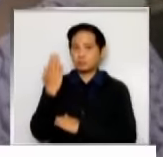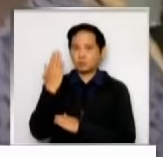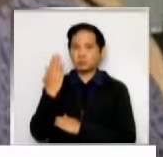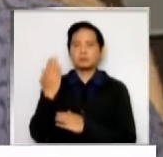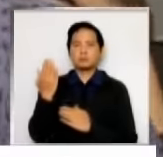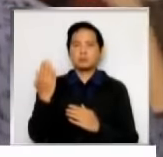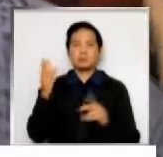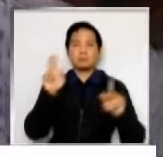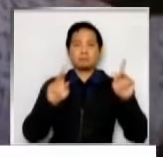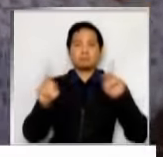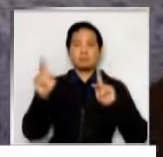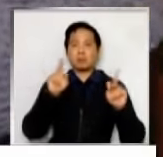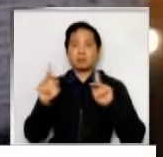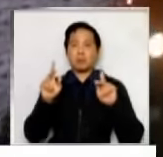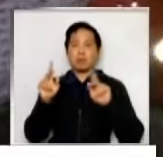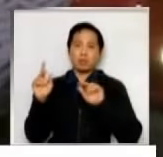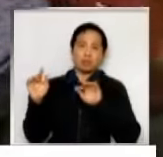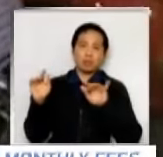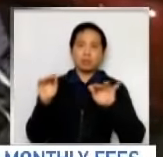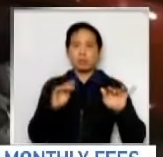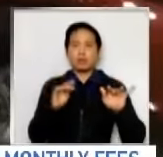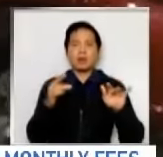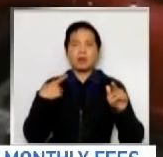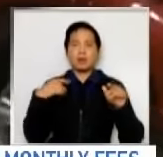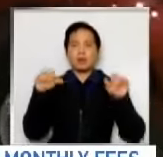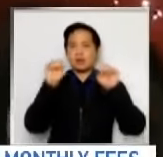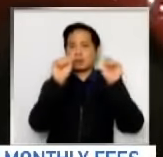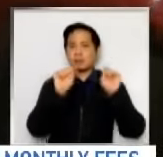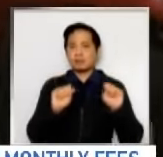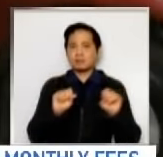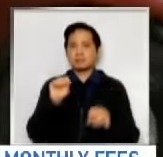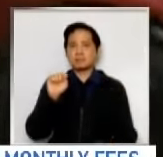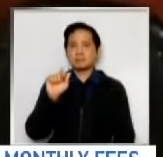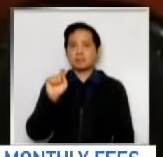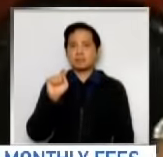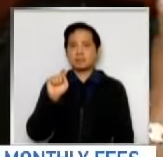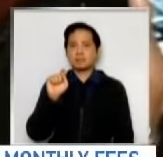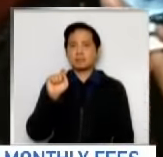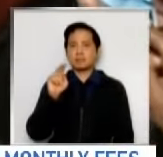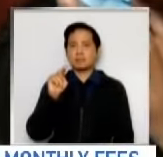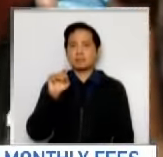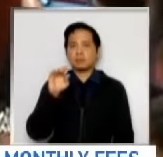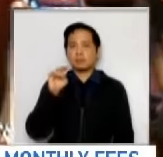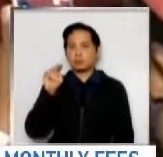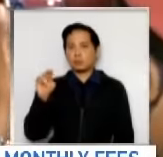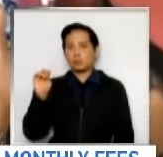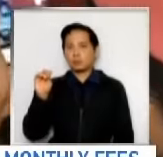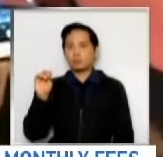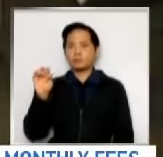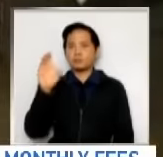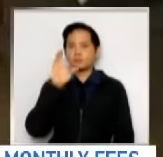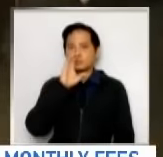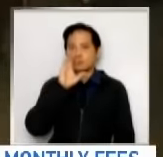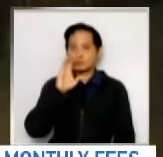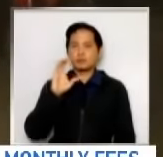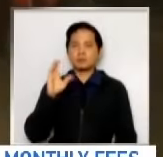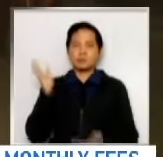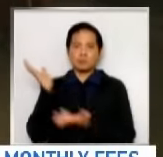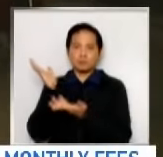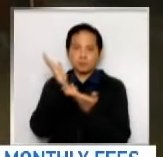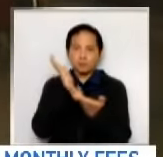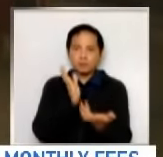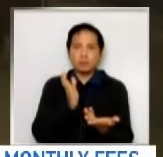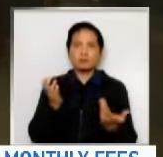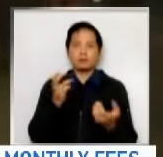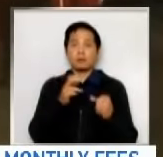image ng Senyor Santo Niño de Cebu. Mag-aalas 5 kaninang umaga, Igan, ibinaba sa sinasakyang barko